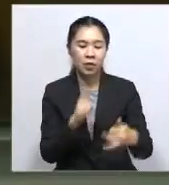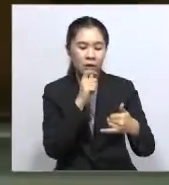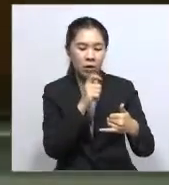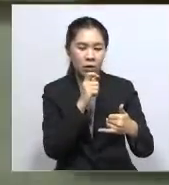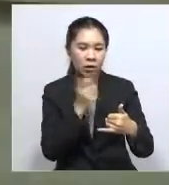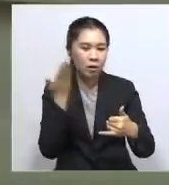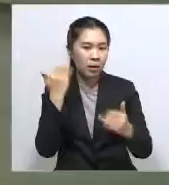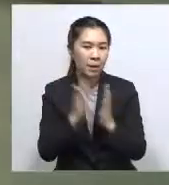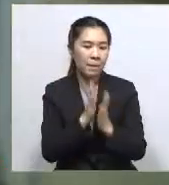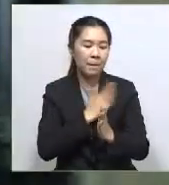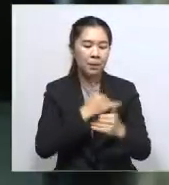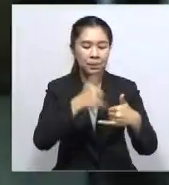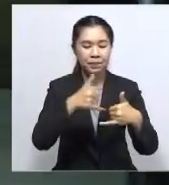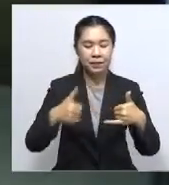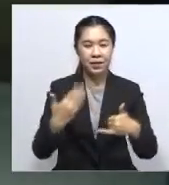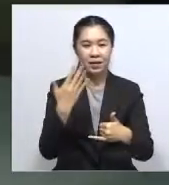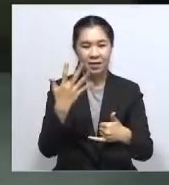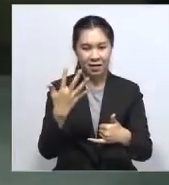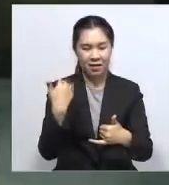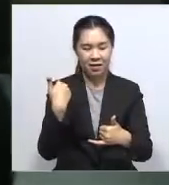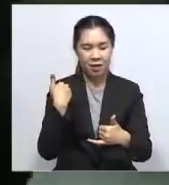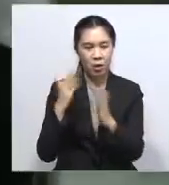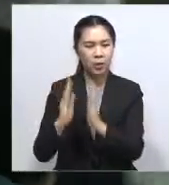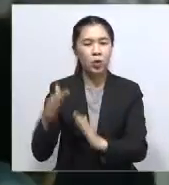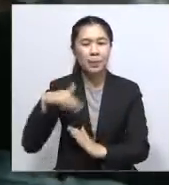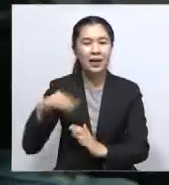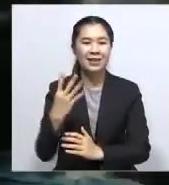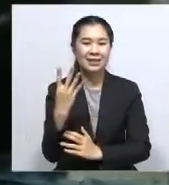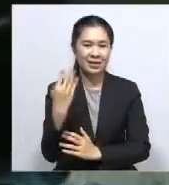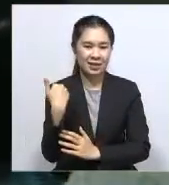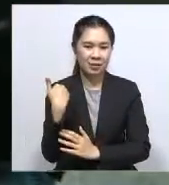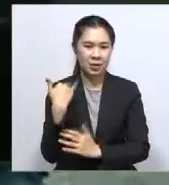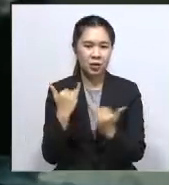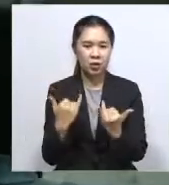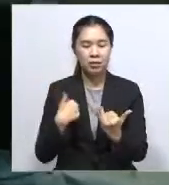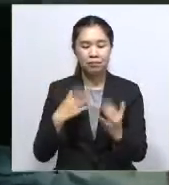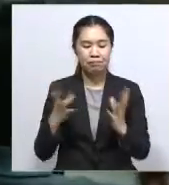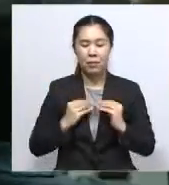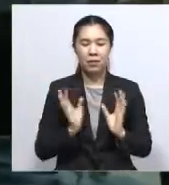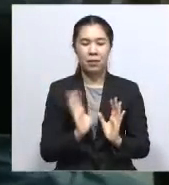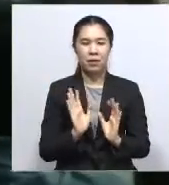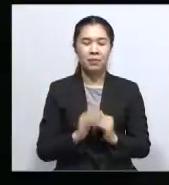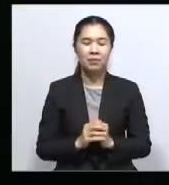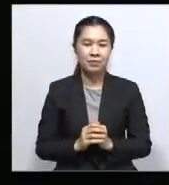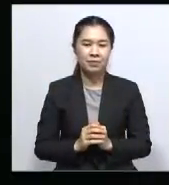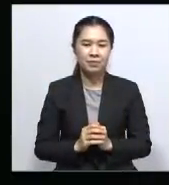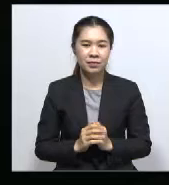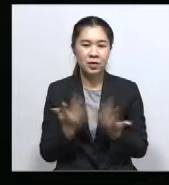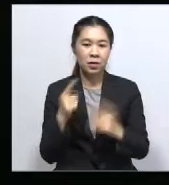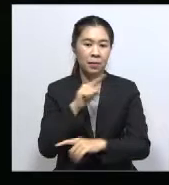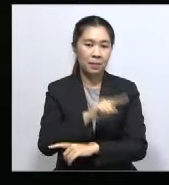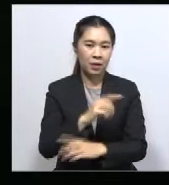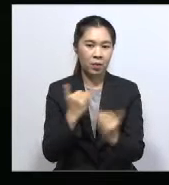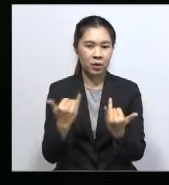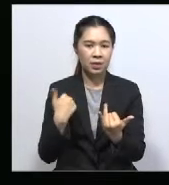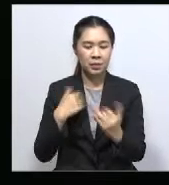ชั้นผู้ใหญ่ทั้ง5รูปแล้วก็คฤหัสถ์อีก4คนนะคะทั้งหมดตอนนี้ยังให้การปฏิเสธทุกข้อกล่าวหาค่ะและเดี๋ยวบ่ายวันนี้นะคะ